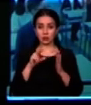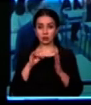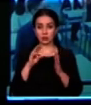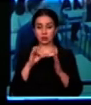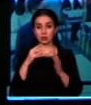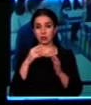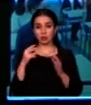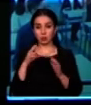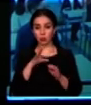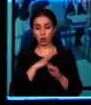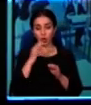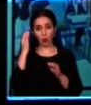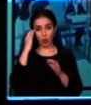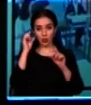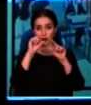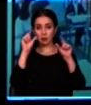пайда болды. Енді шу